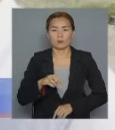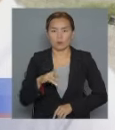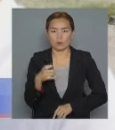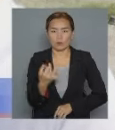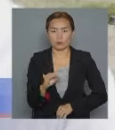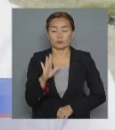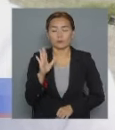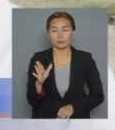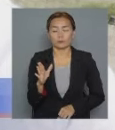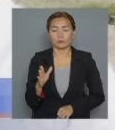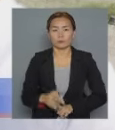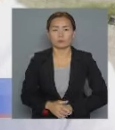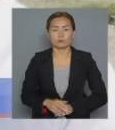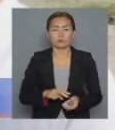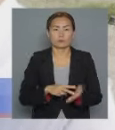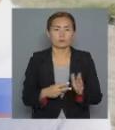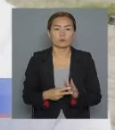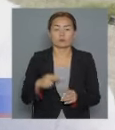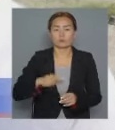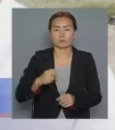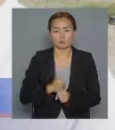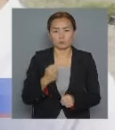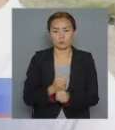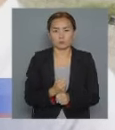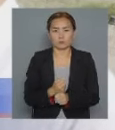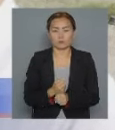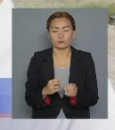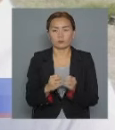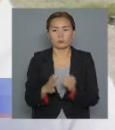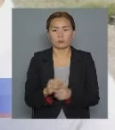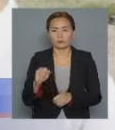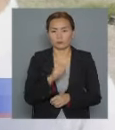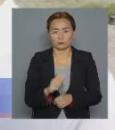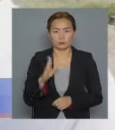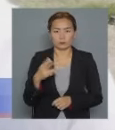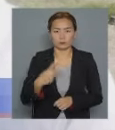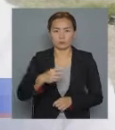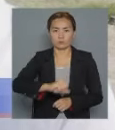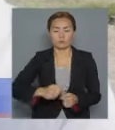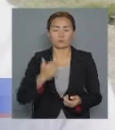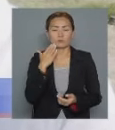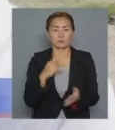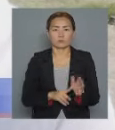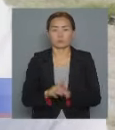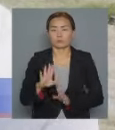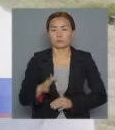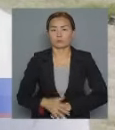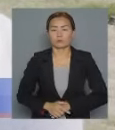серіктестігі жоба бойынша жұмыстар 15 тамыздан 20 тамыздың аралығында басталатын